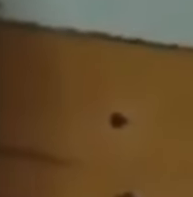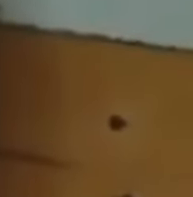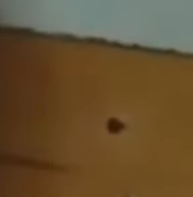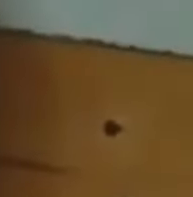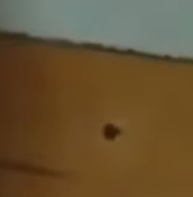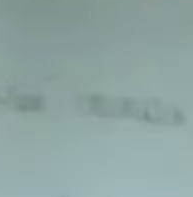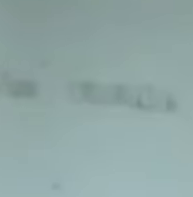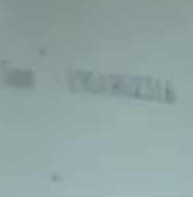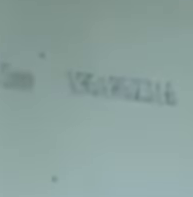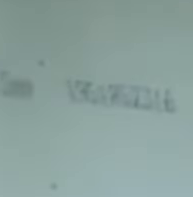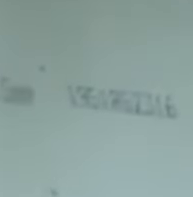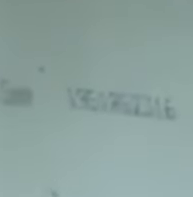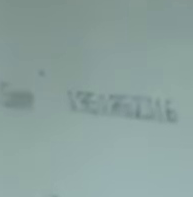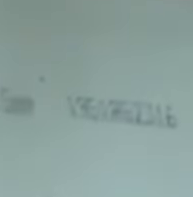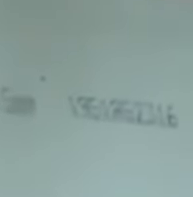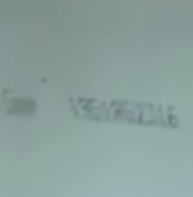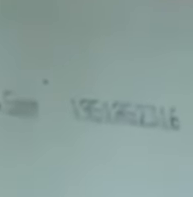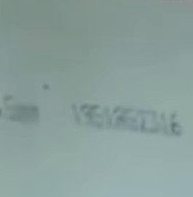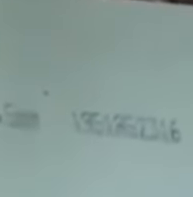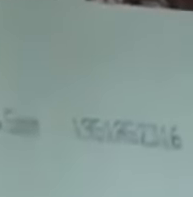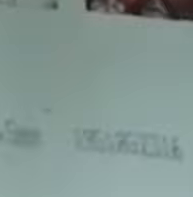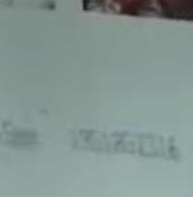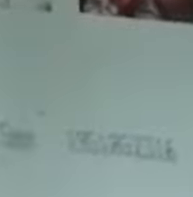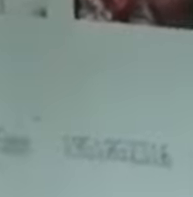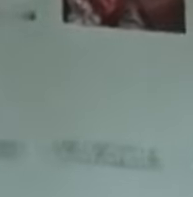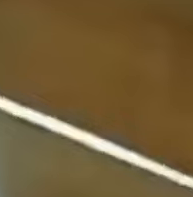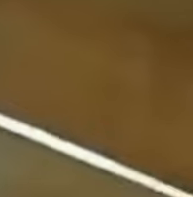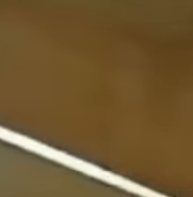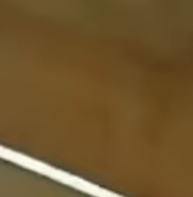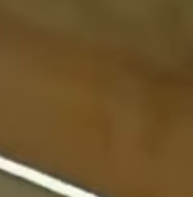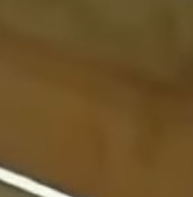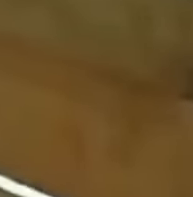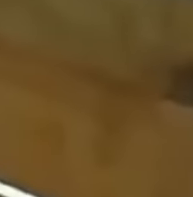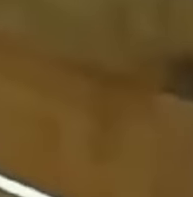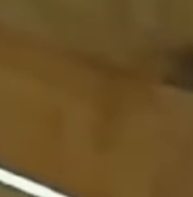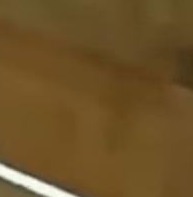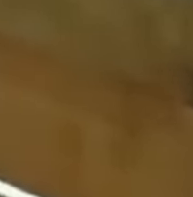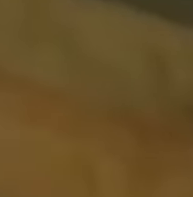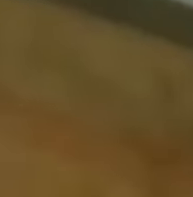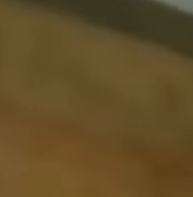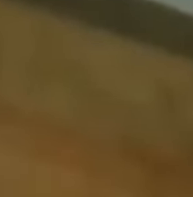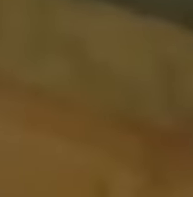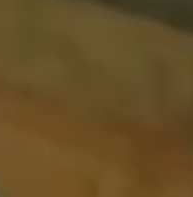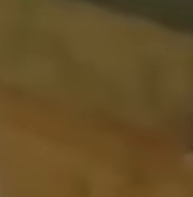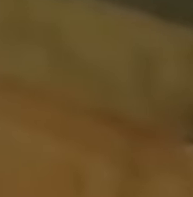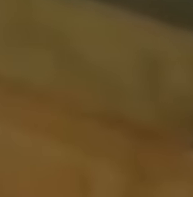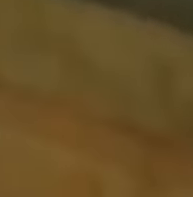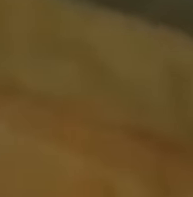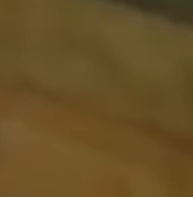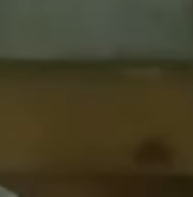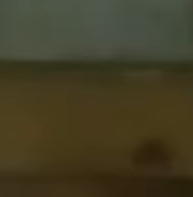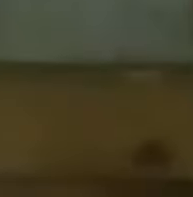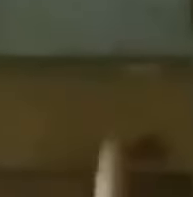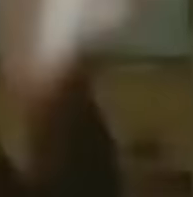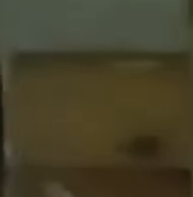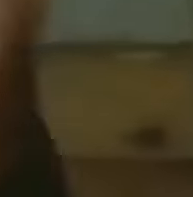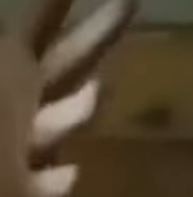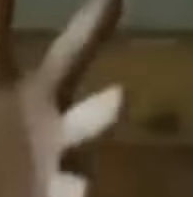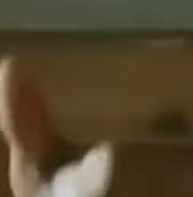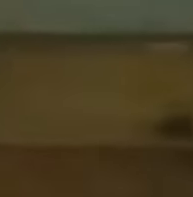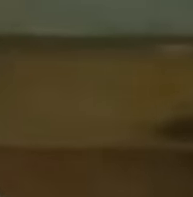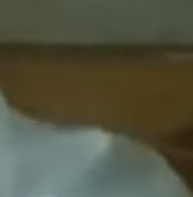Suara kamu bisa merubah masa depan Jawa Barat. Emangnya hilang satu suara saya doang bakal